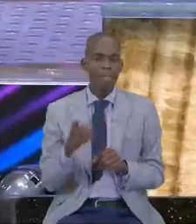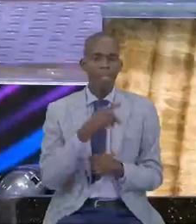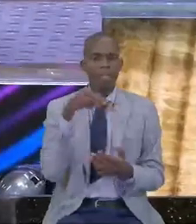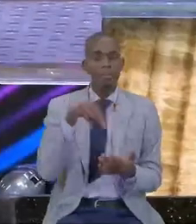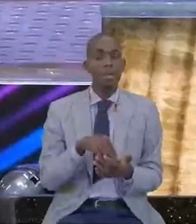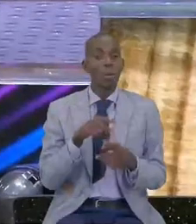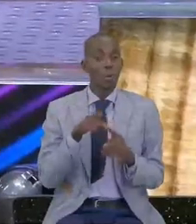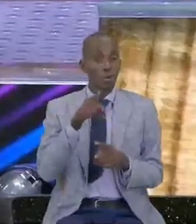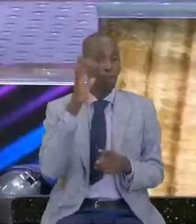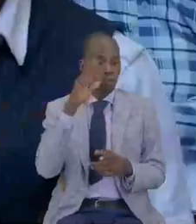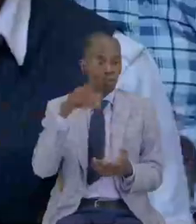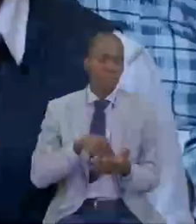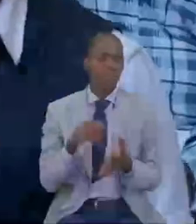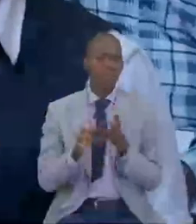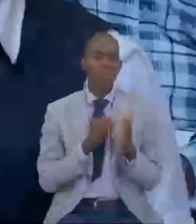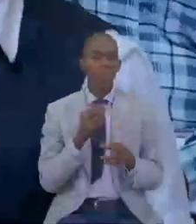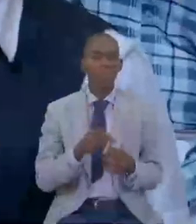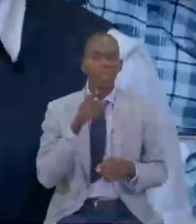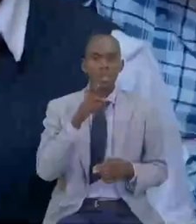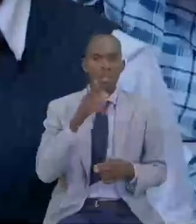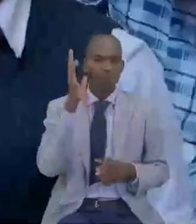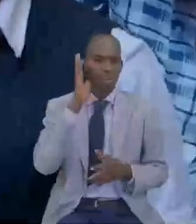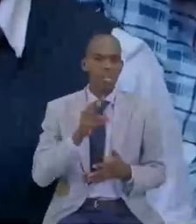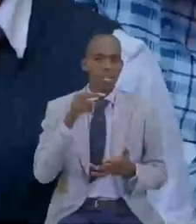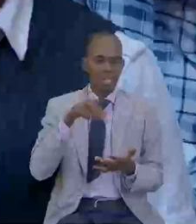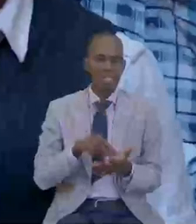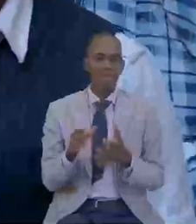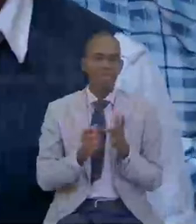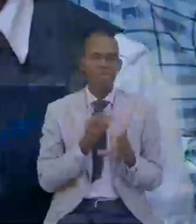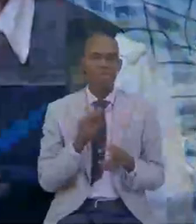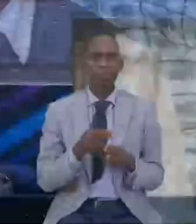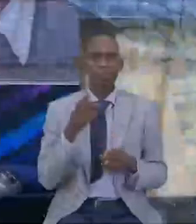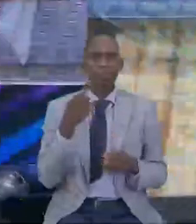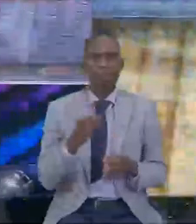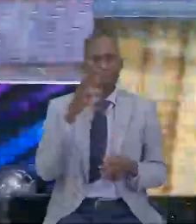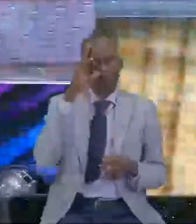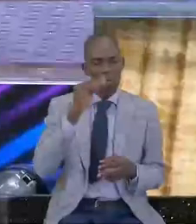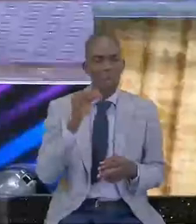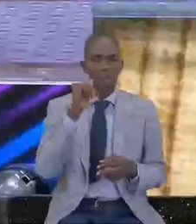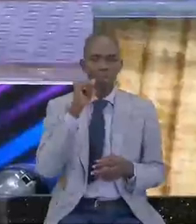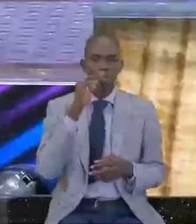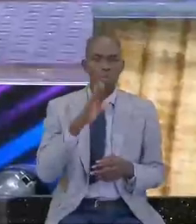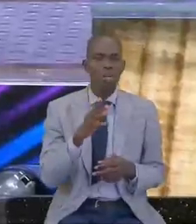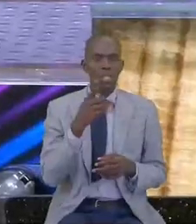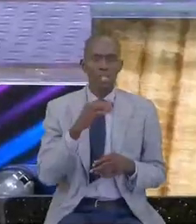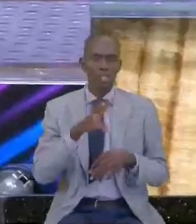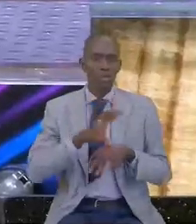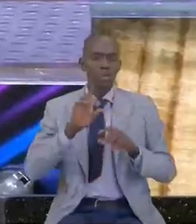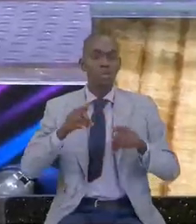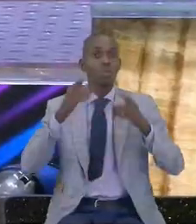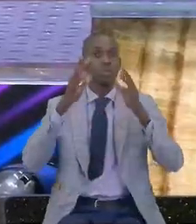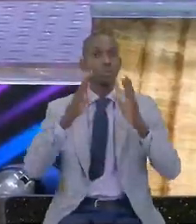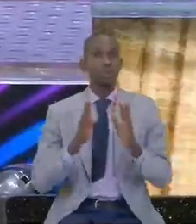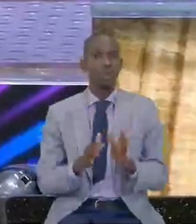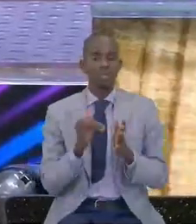tenir. Dis-toi, tu vas tenir. Mais l'homme ou la femme, celui-là qui va à